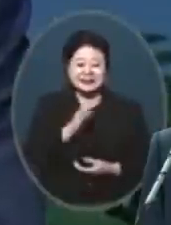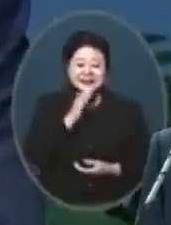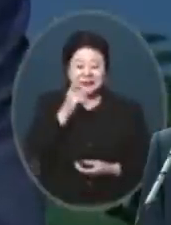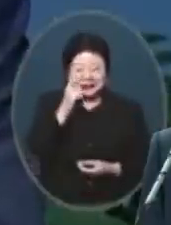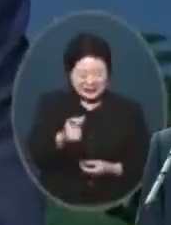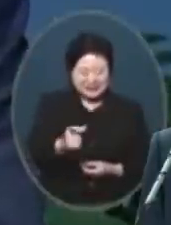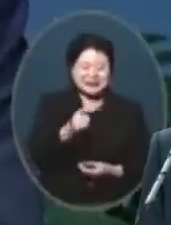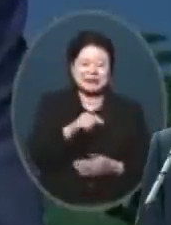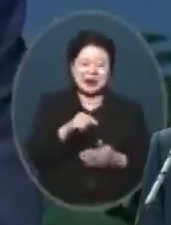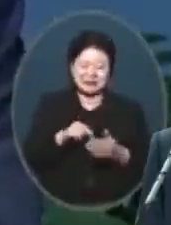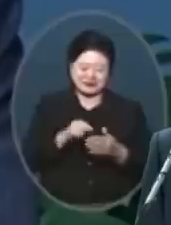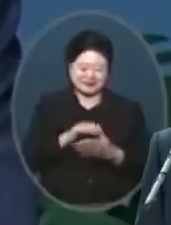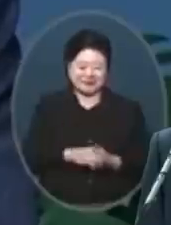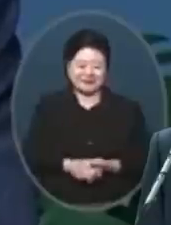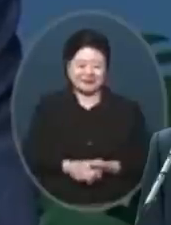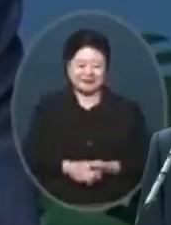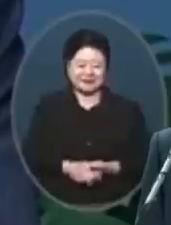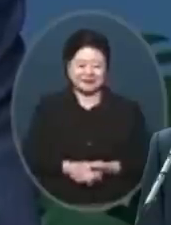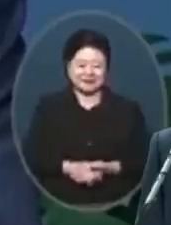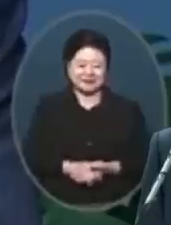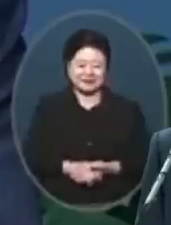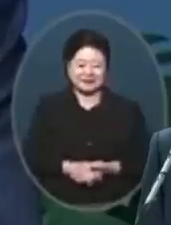든든한지 말로 다 할 수 없습니다.